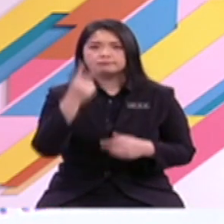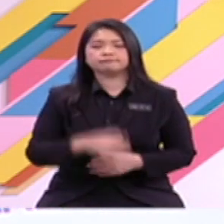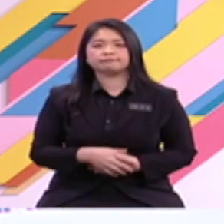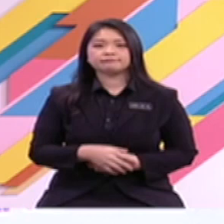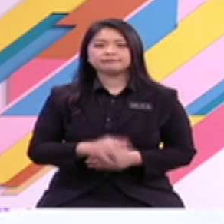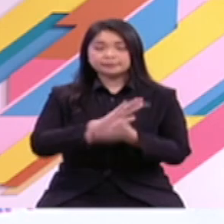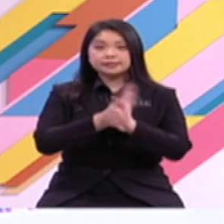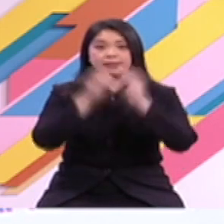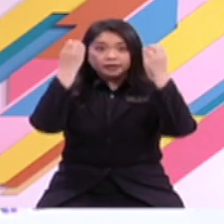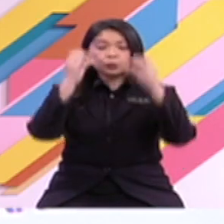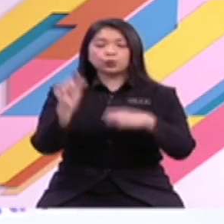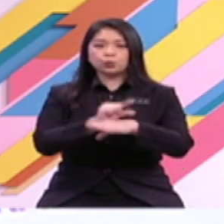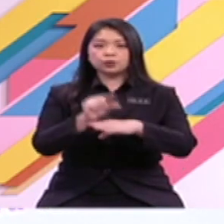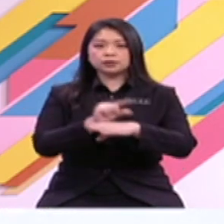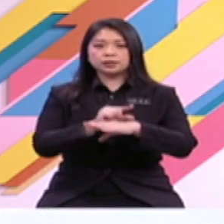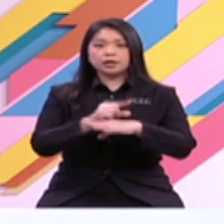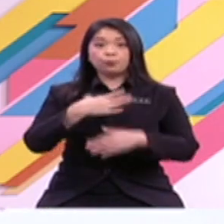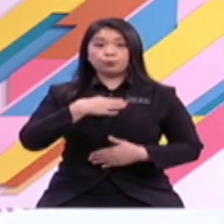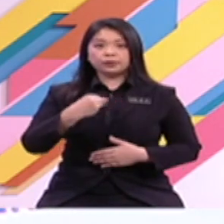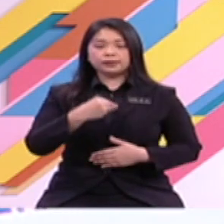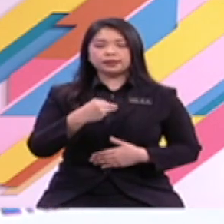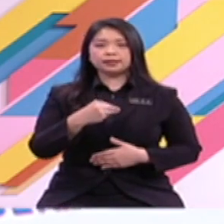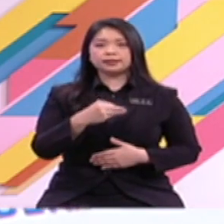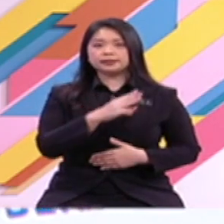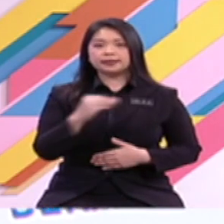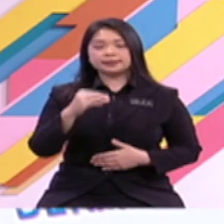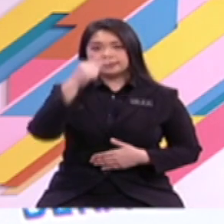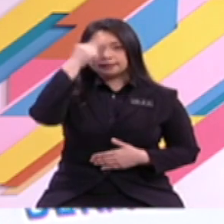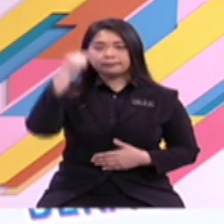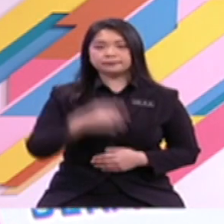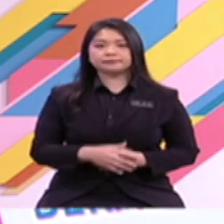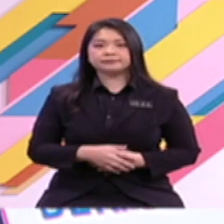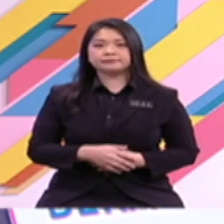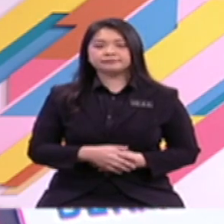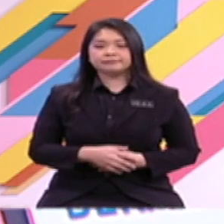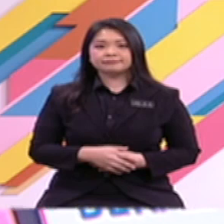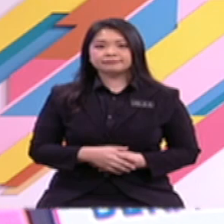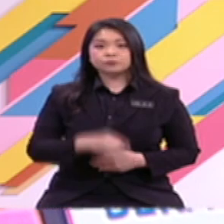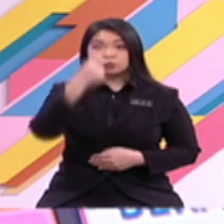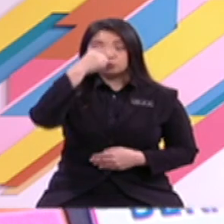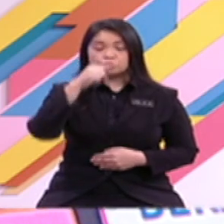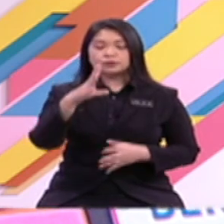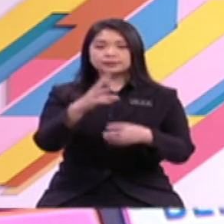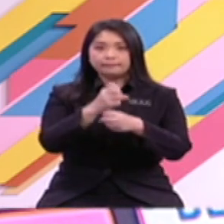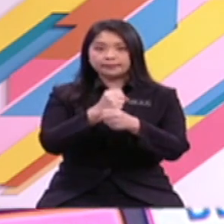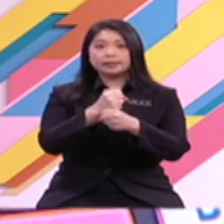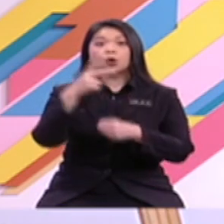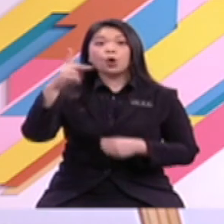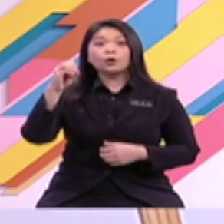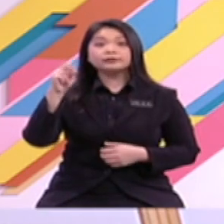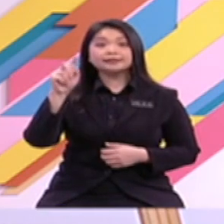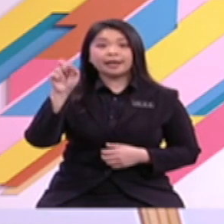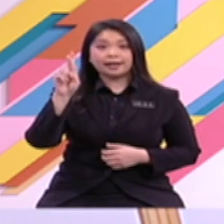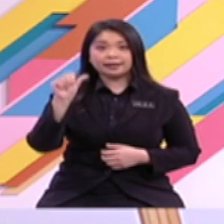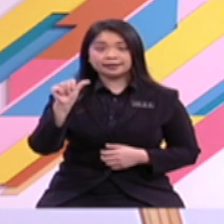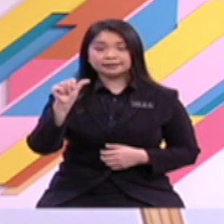nih kini gunakan background hitam dan juga dia punya pegang bisa dicapai putih untuk Saigon cara Oke sedikit info